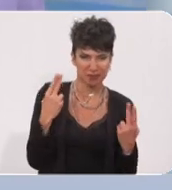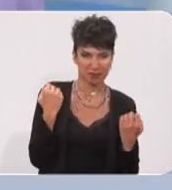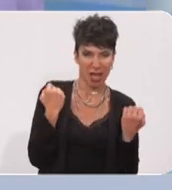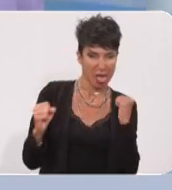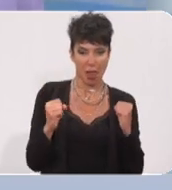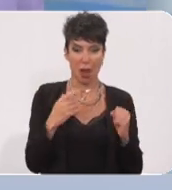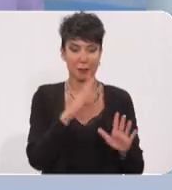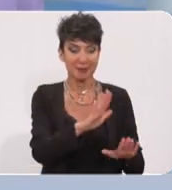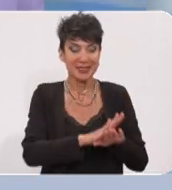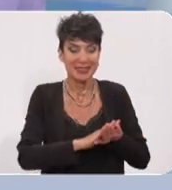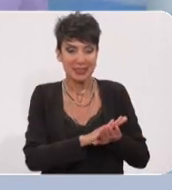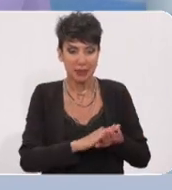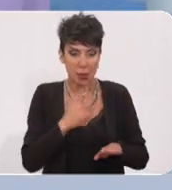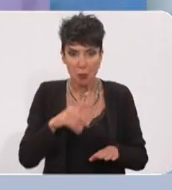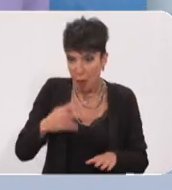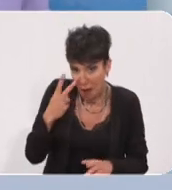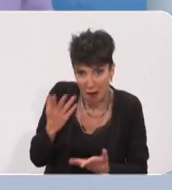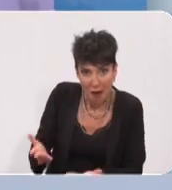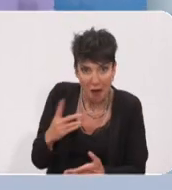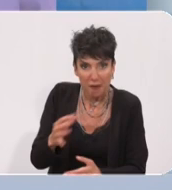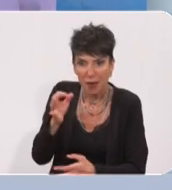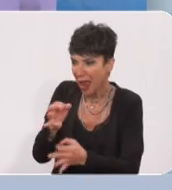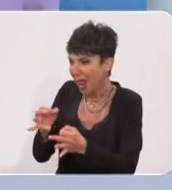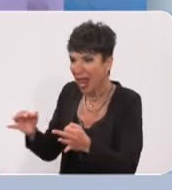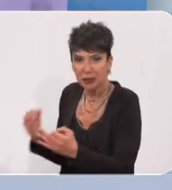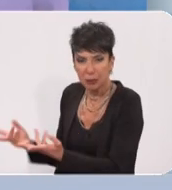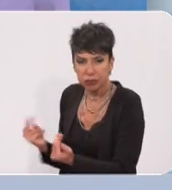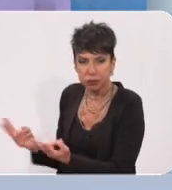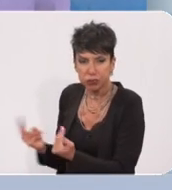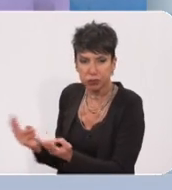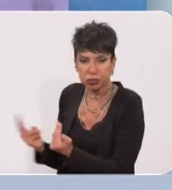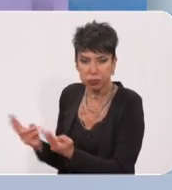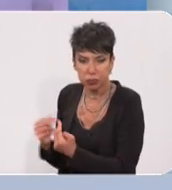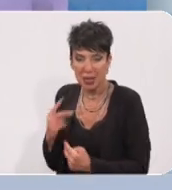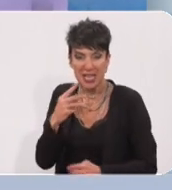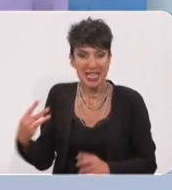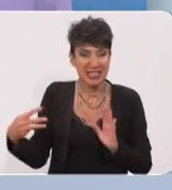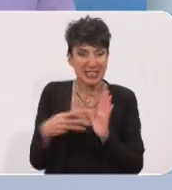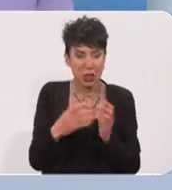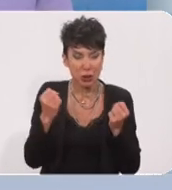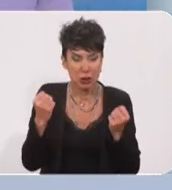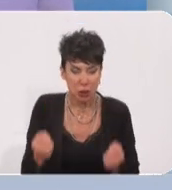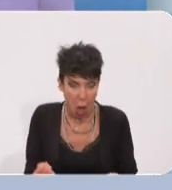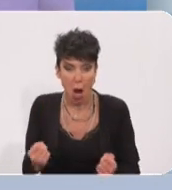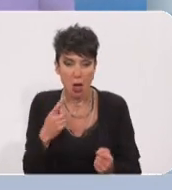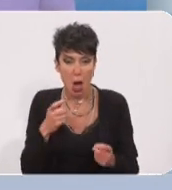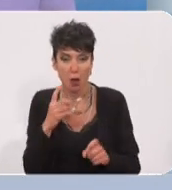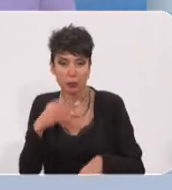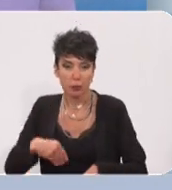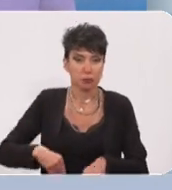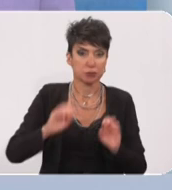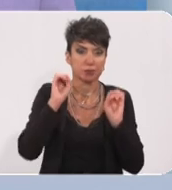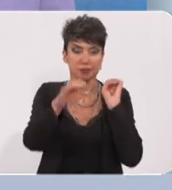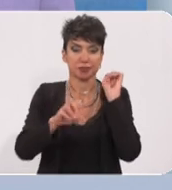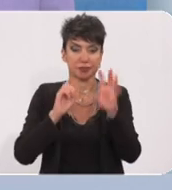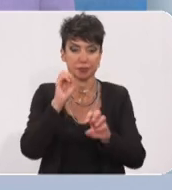αδειάζουν τα ελληνικά νησιά από οπλισμό, 3.000 τόνοι οπλισμού έχουν σταλεί στην αντιδραστική κυβέρνηση του Τελέσκη. Ο πρώην Υπουργός